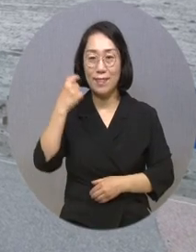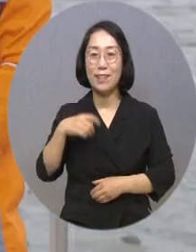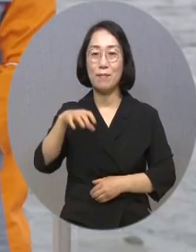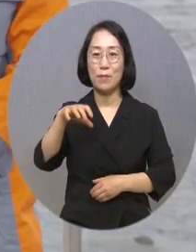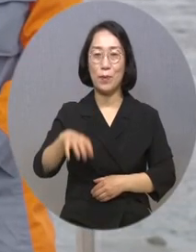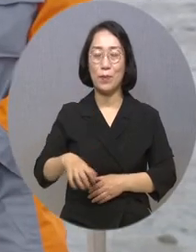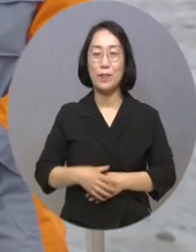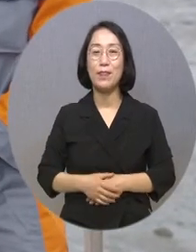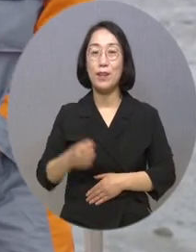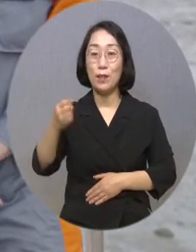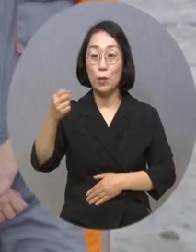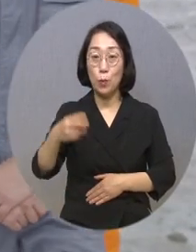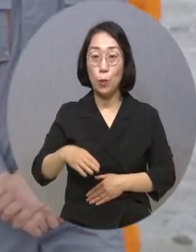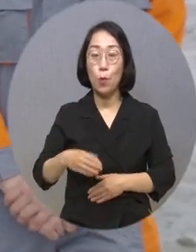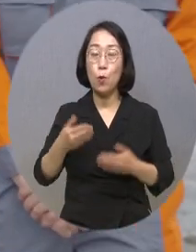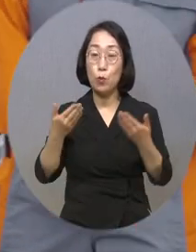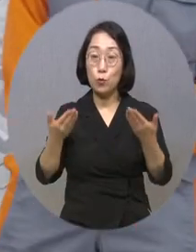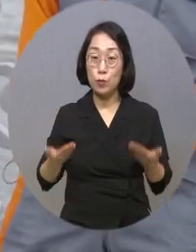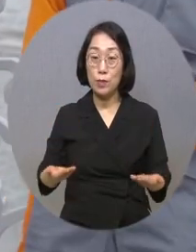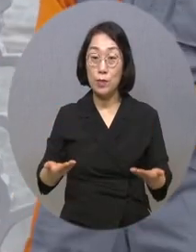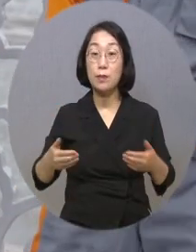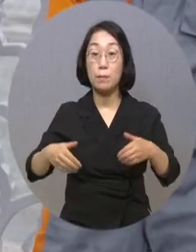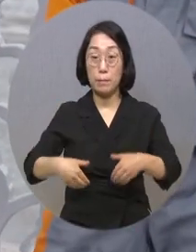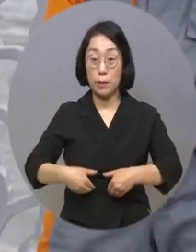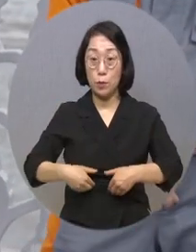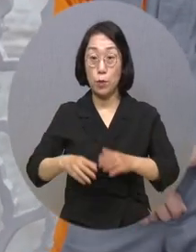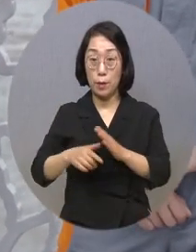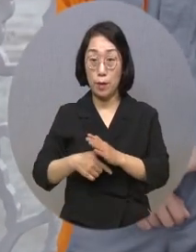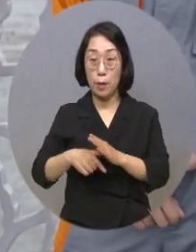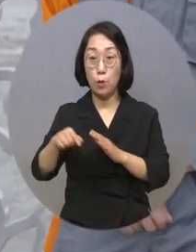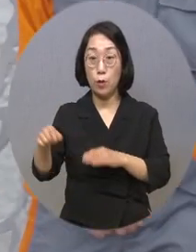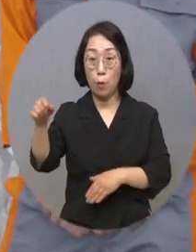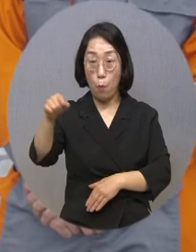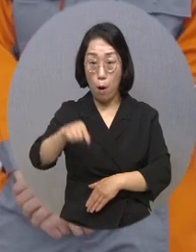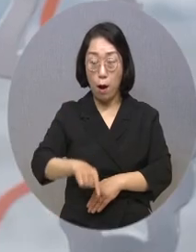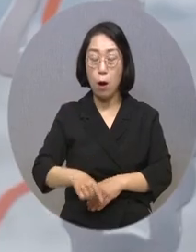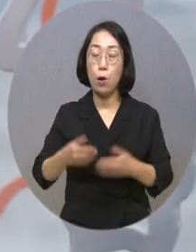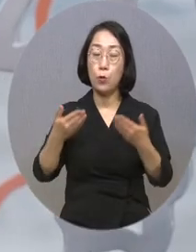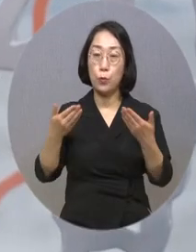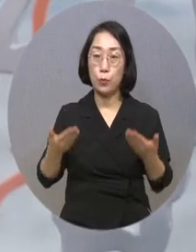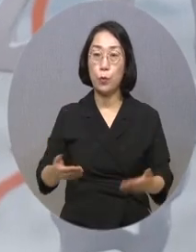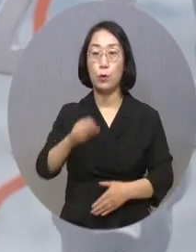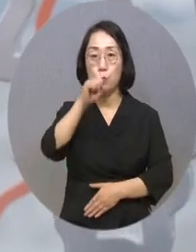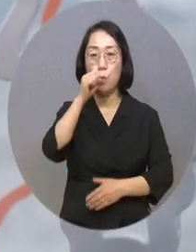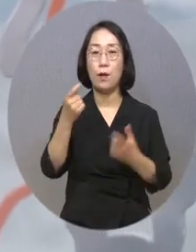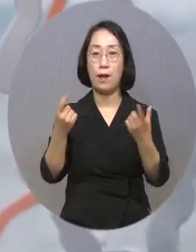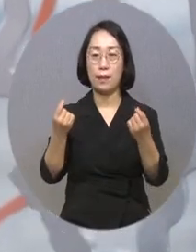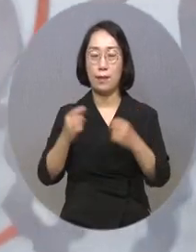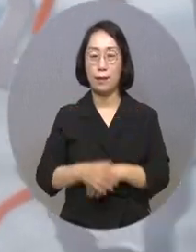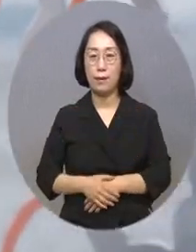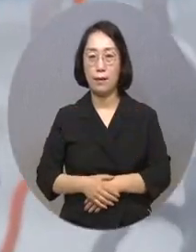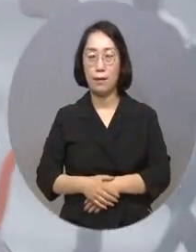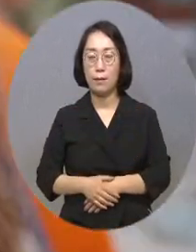같아요. 또 이렇게 휴식이 필요할 때 무안에 오는 것도 좋은 것 같아요. 이렇게 되게 한적하고 야,